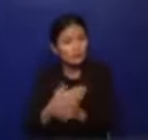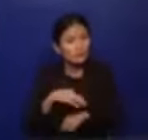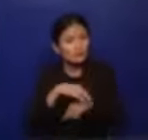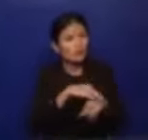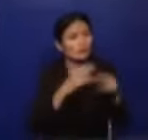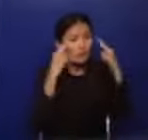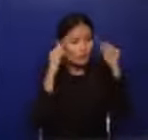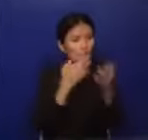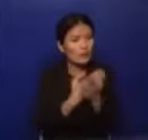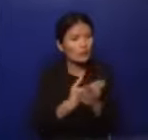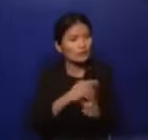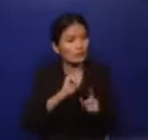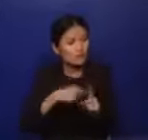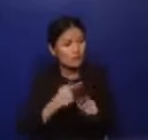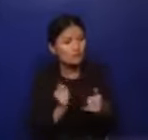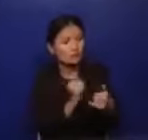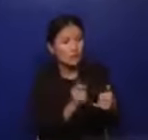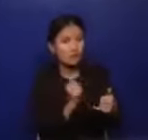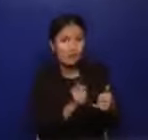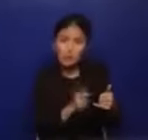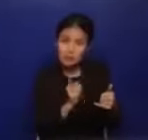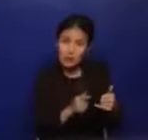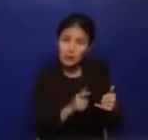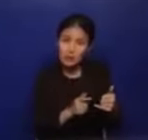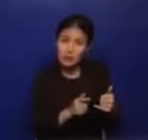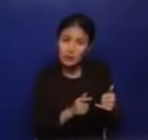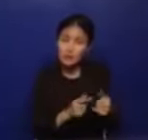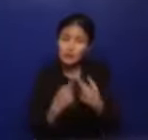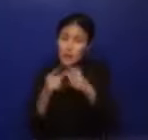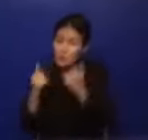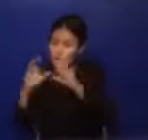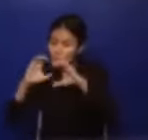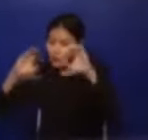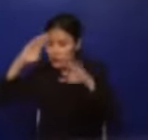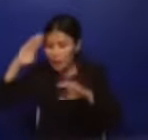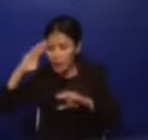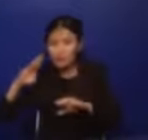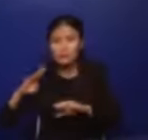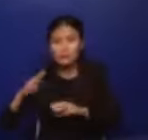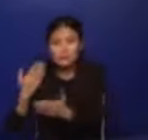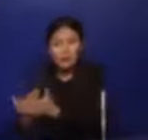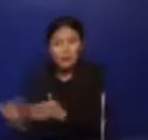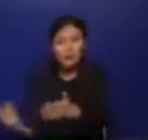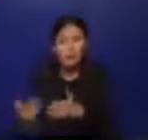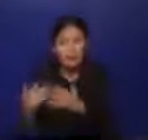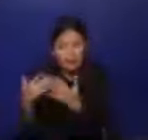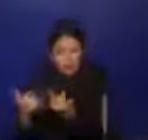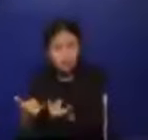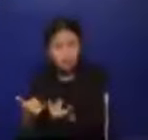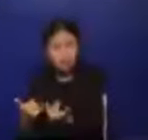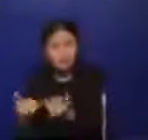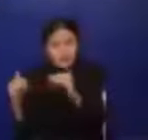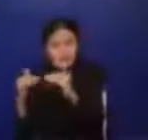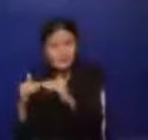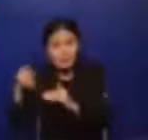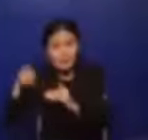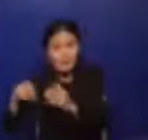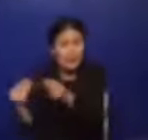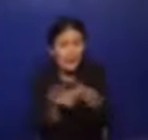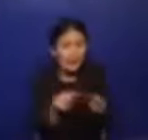ตรีจากสำนักงานปลัดนายกรัฐมนตรีค่ะเพราะฉะนั้นผลประโยชน์ที่ท่านยังท่านได้รับจากก